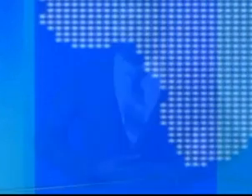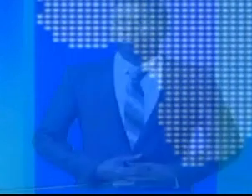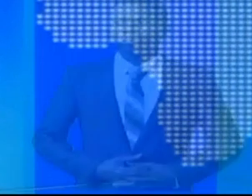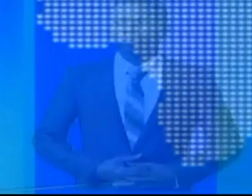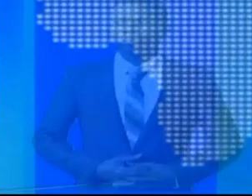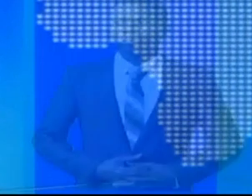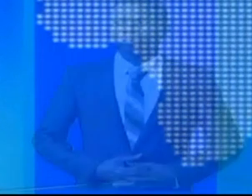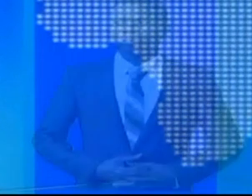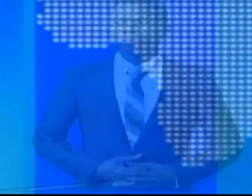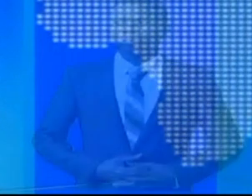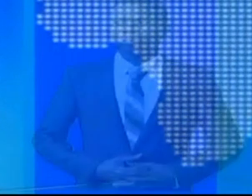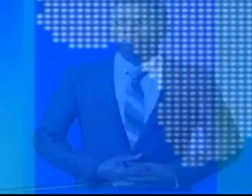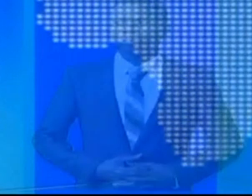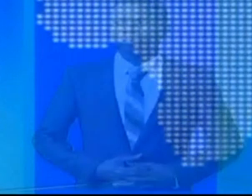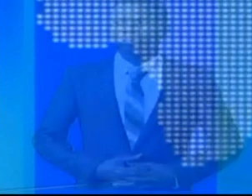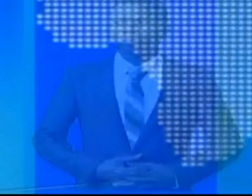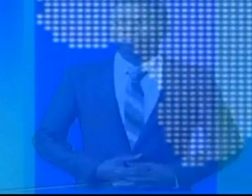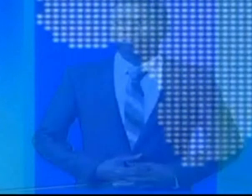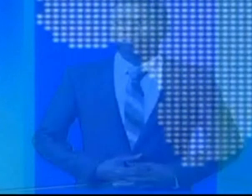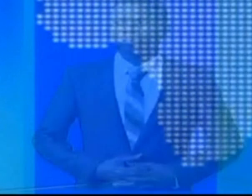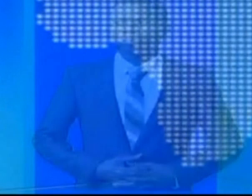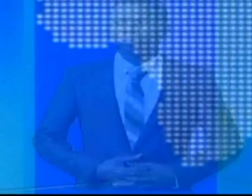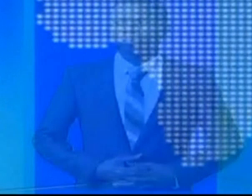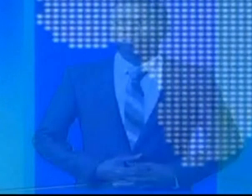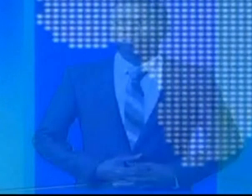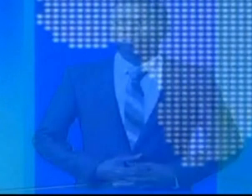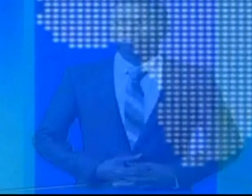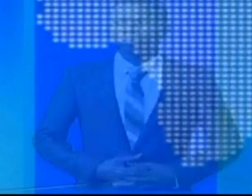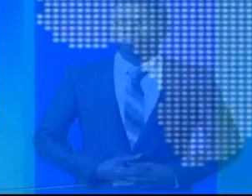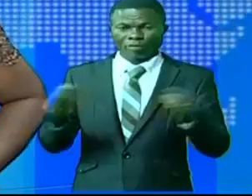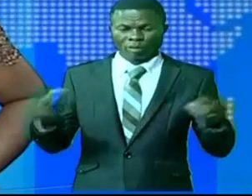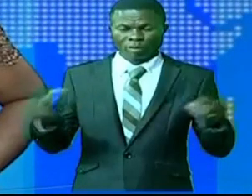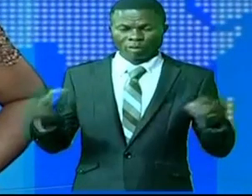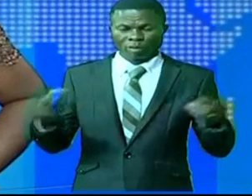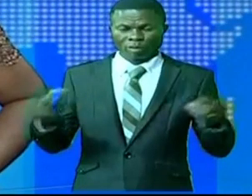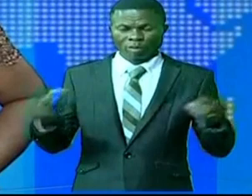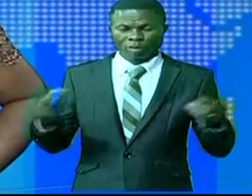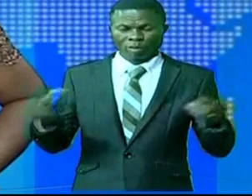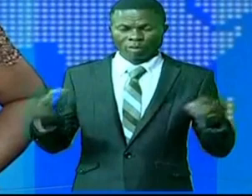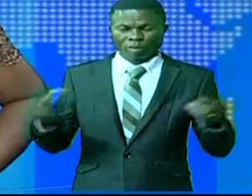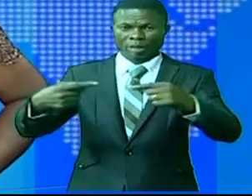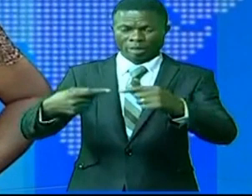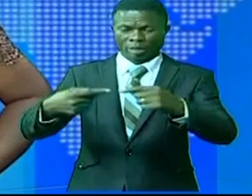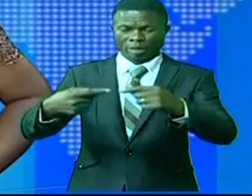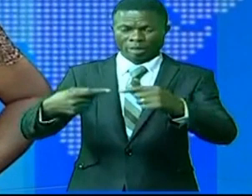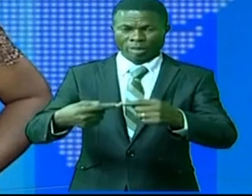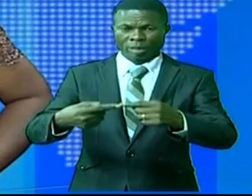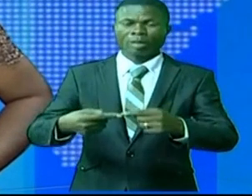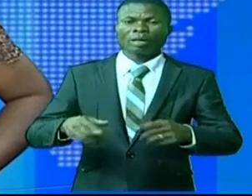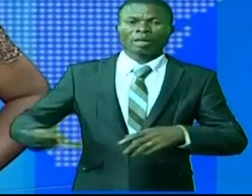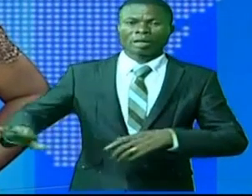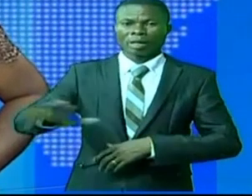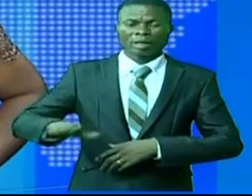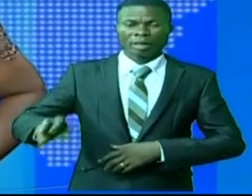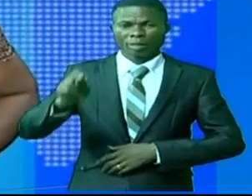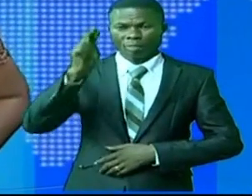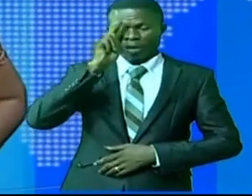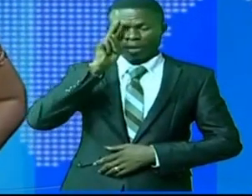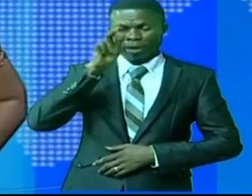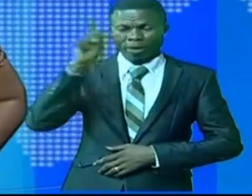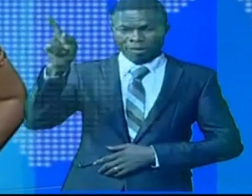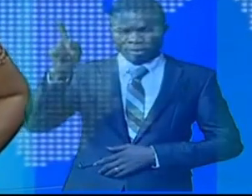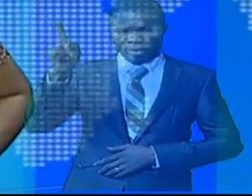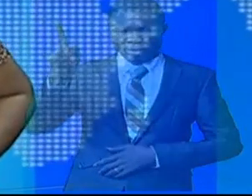Ce journal des 19h est avancé d'une heure à cause de la retransmission en direct du match sur nos antennes de